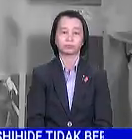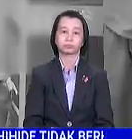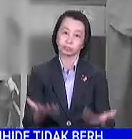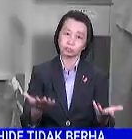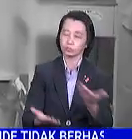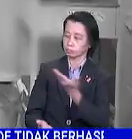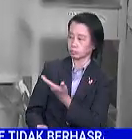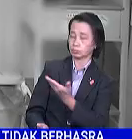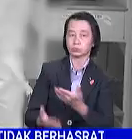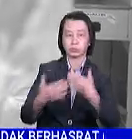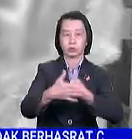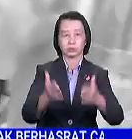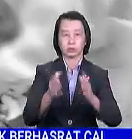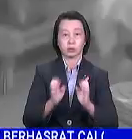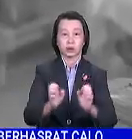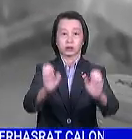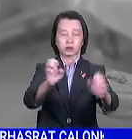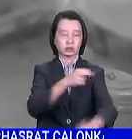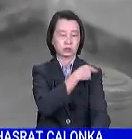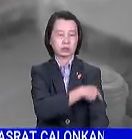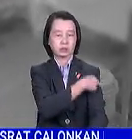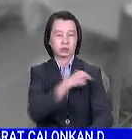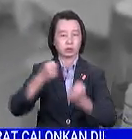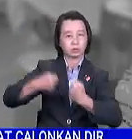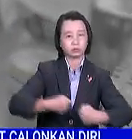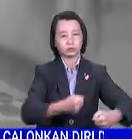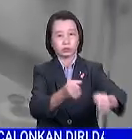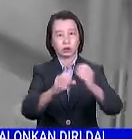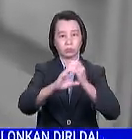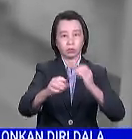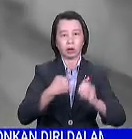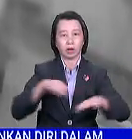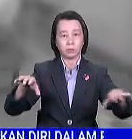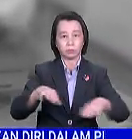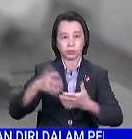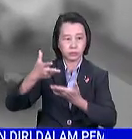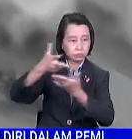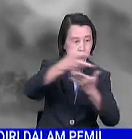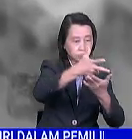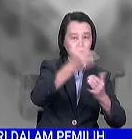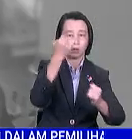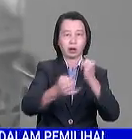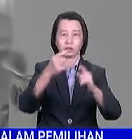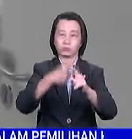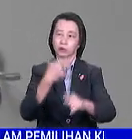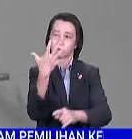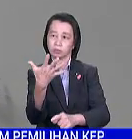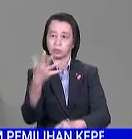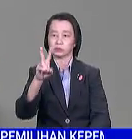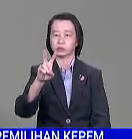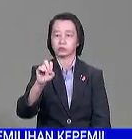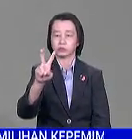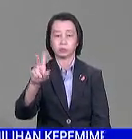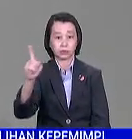Beginilah keadaan wad kecemasan Hospital Sungai Buloh ketika saya membuat liputan pada akhir bulan Mei